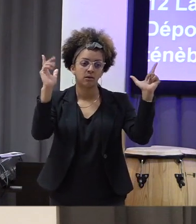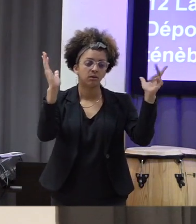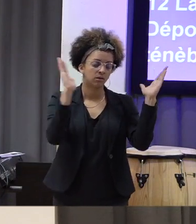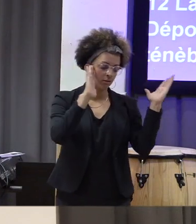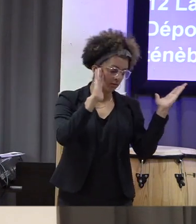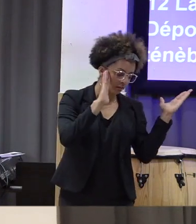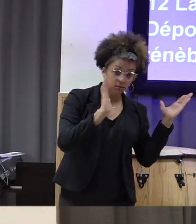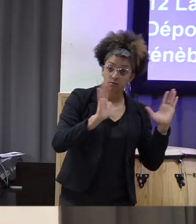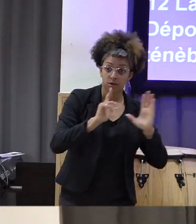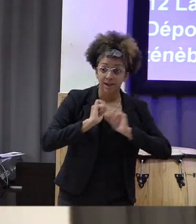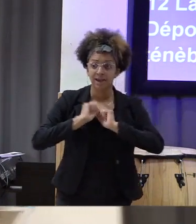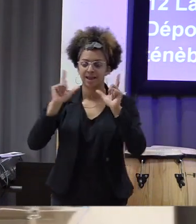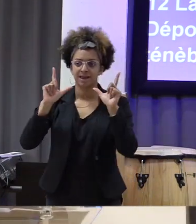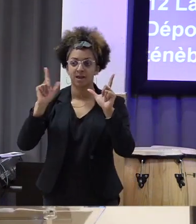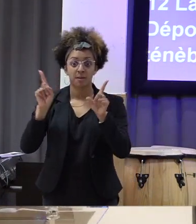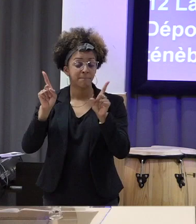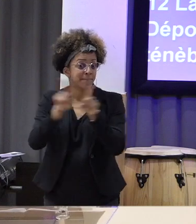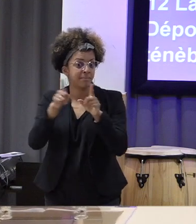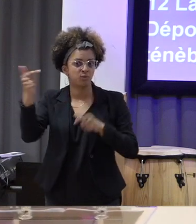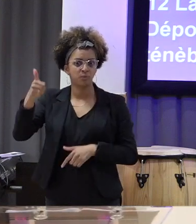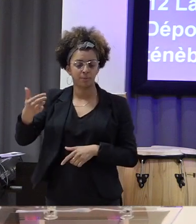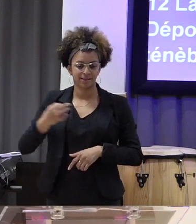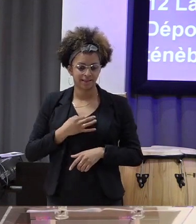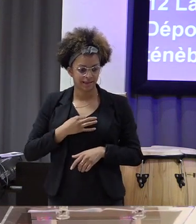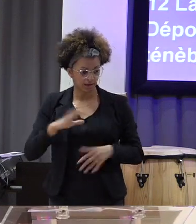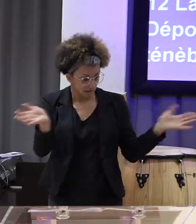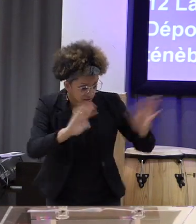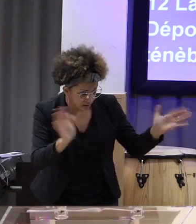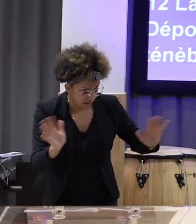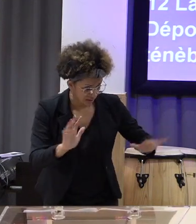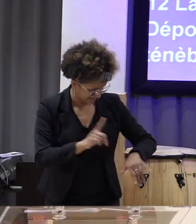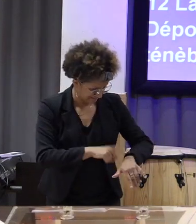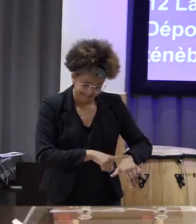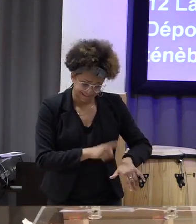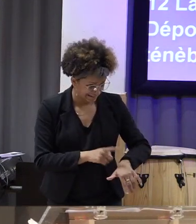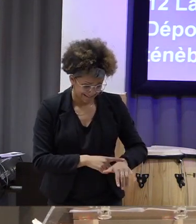C'est comme s'il nous disait, oh oh, vous n'avez plus le temps.